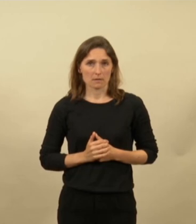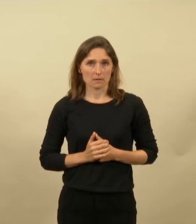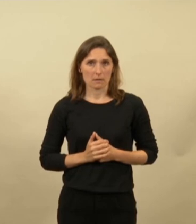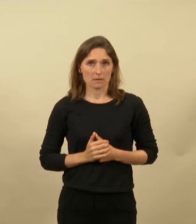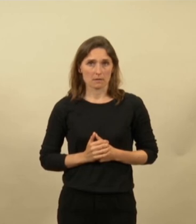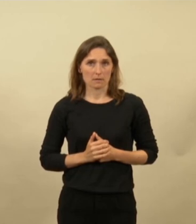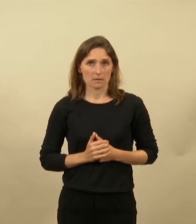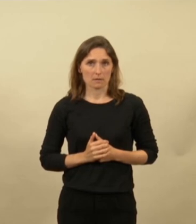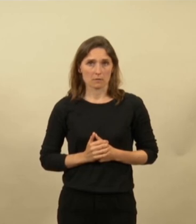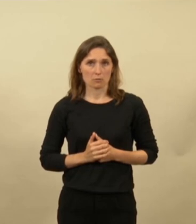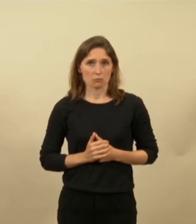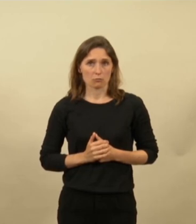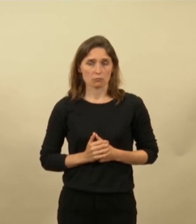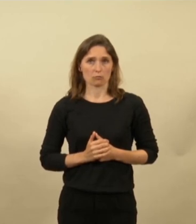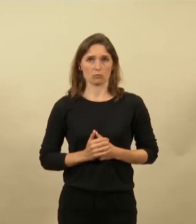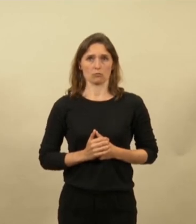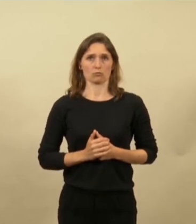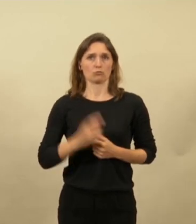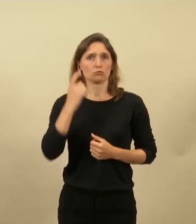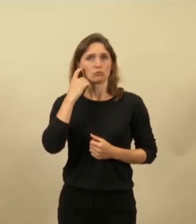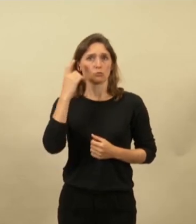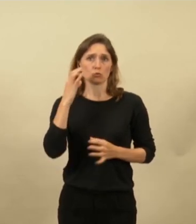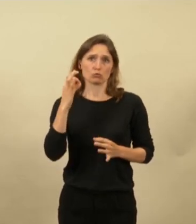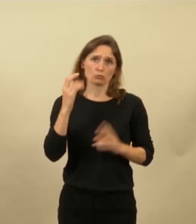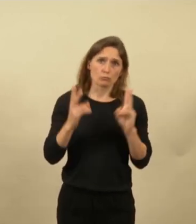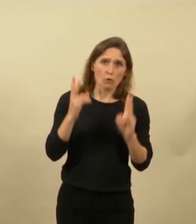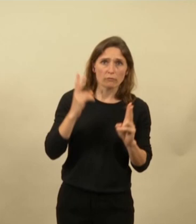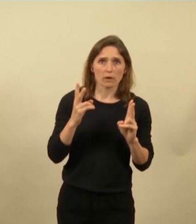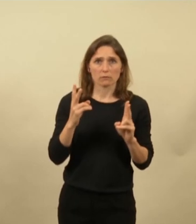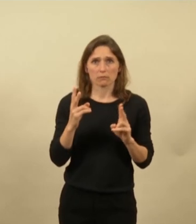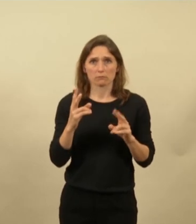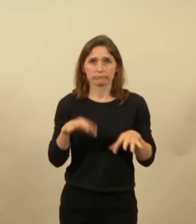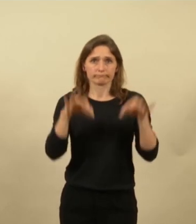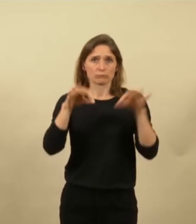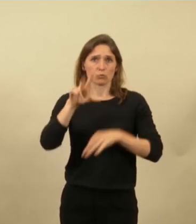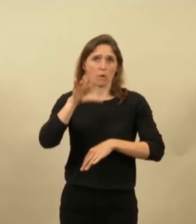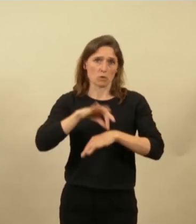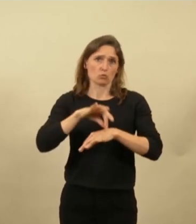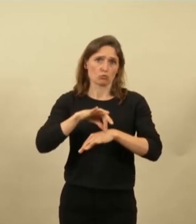je pense qu'effectivement ça vaut la peine que vous preniez un petit arrêt de 3 minutes